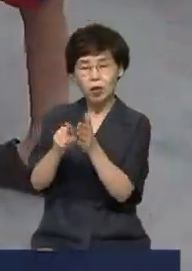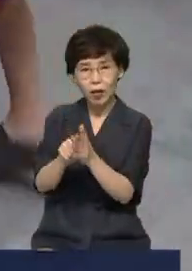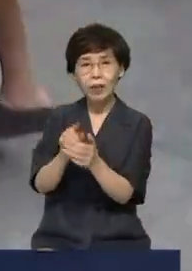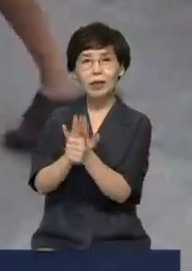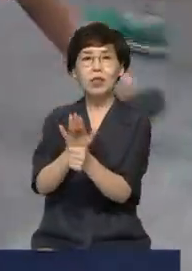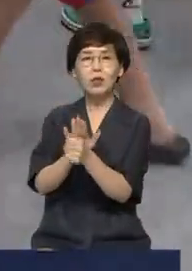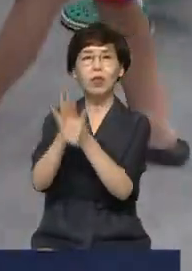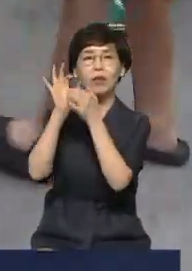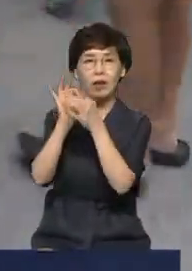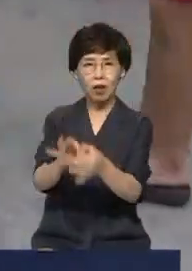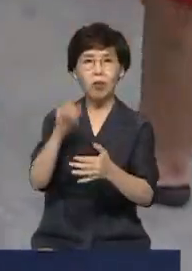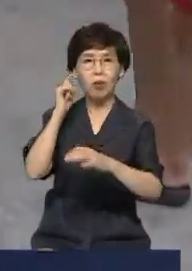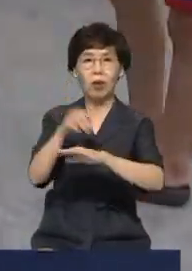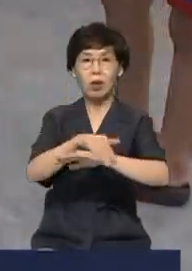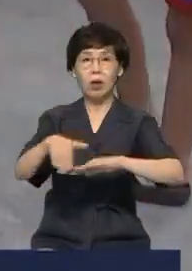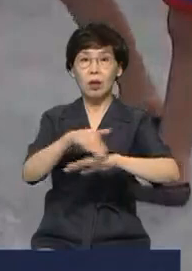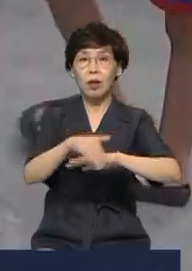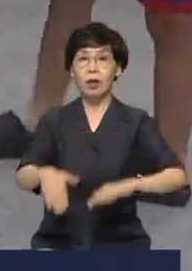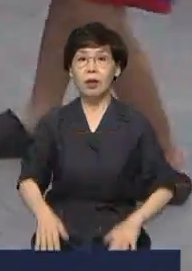지원도 이어갈 방침입니다.